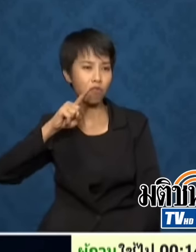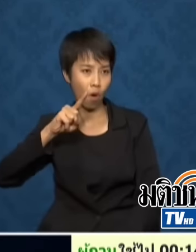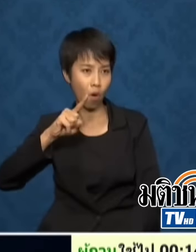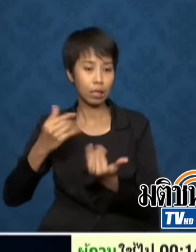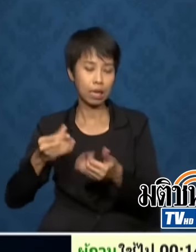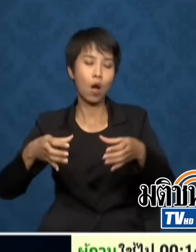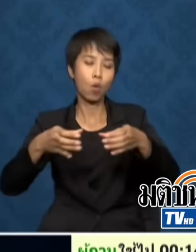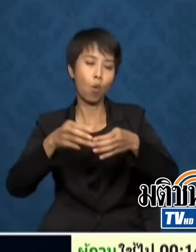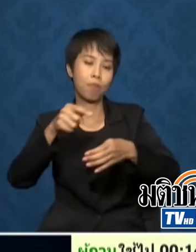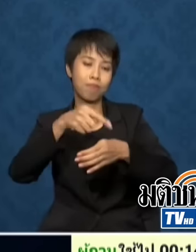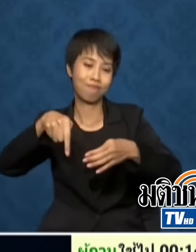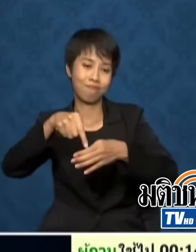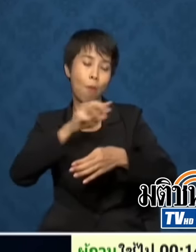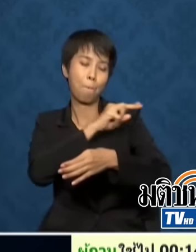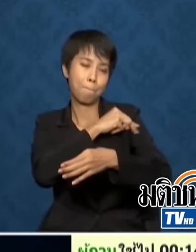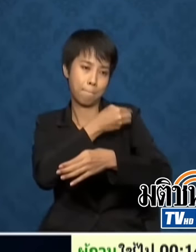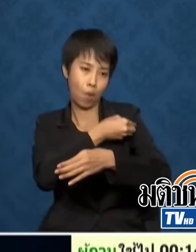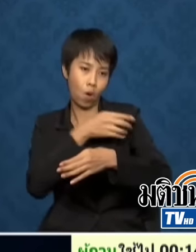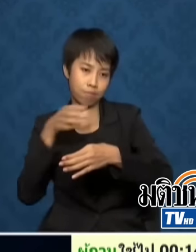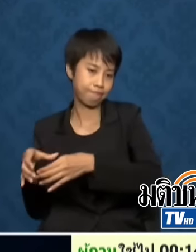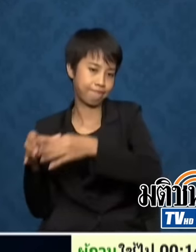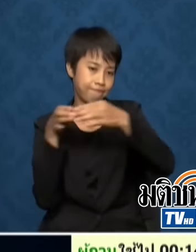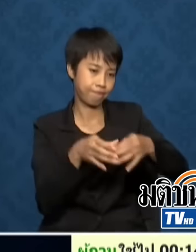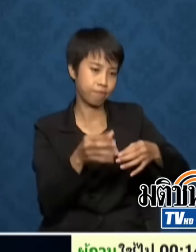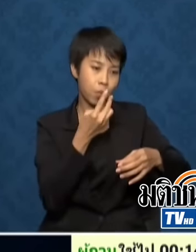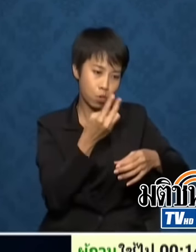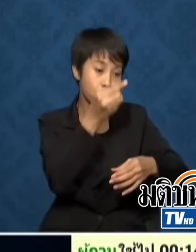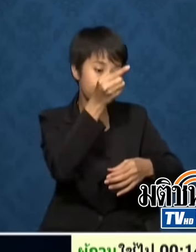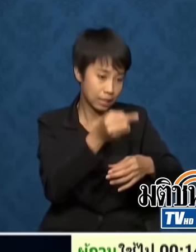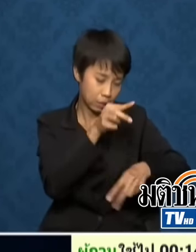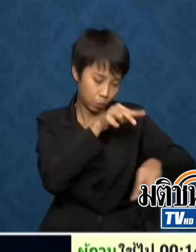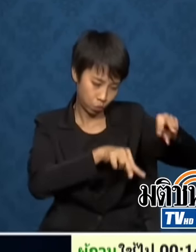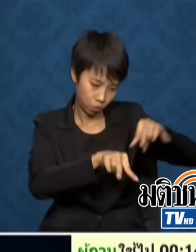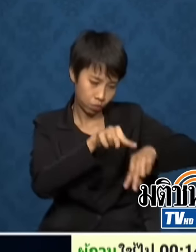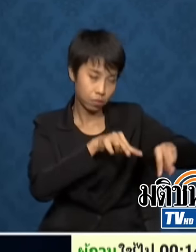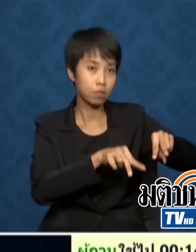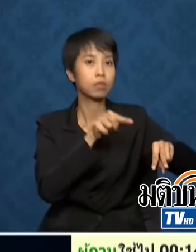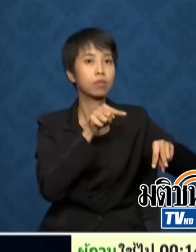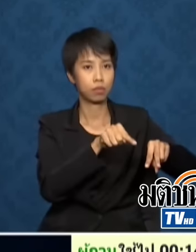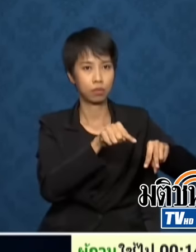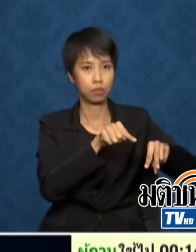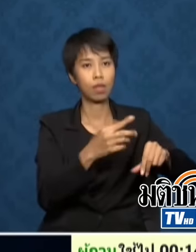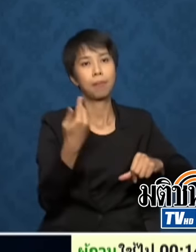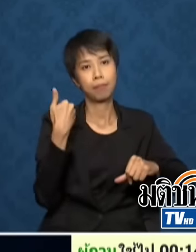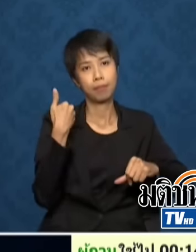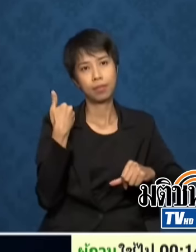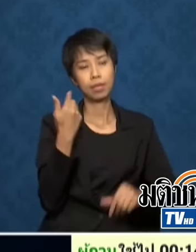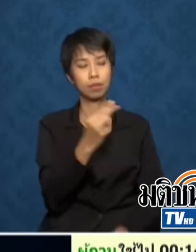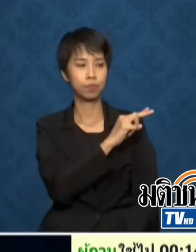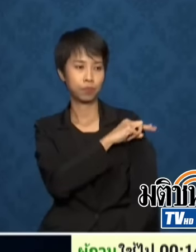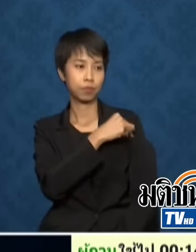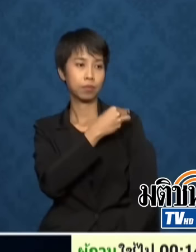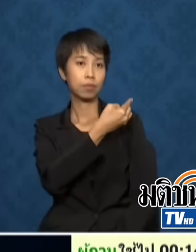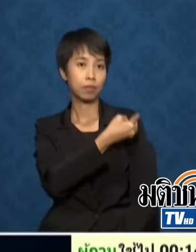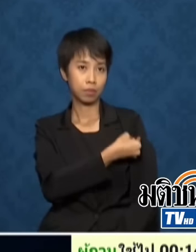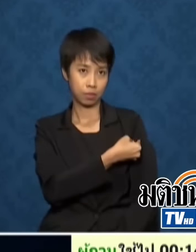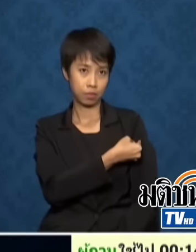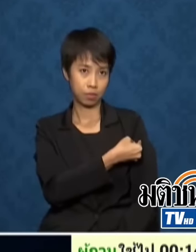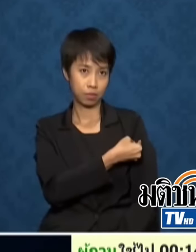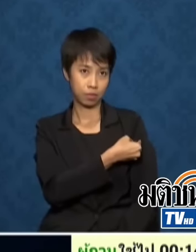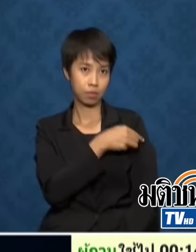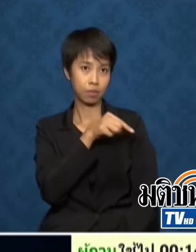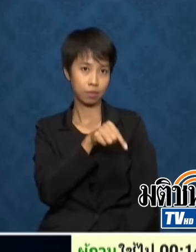ปดูหลายรอบแล้วก็พบว่ามีแพทย์ย้อนกลับไปหาคุณหม